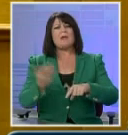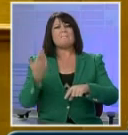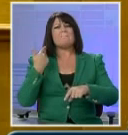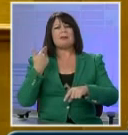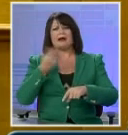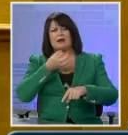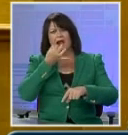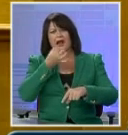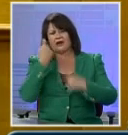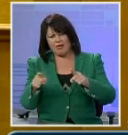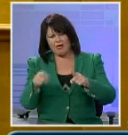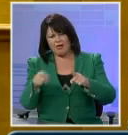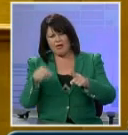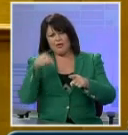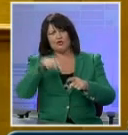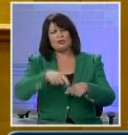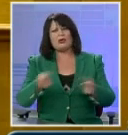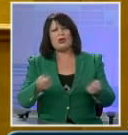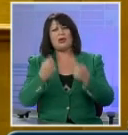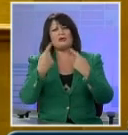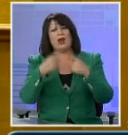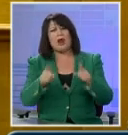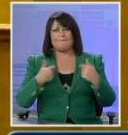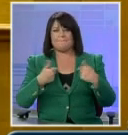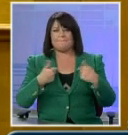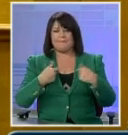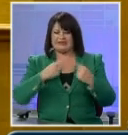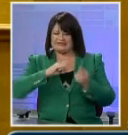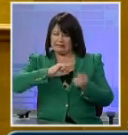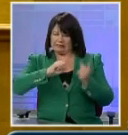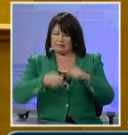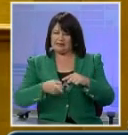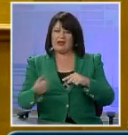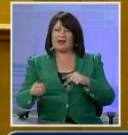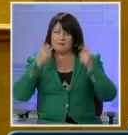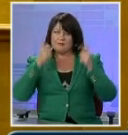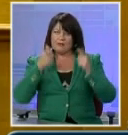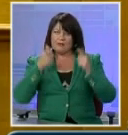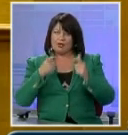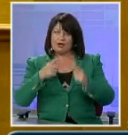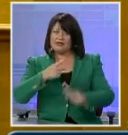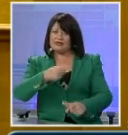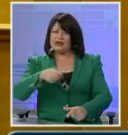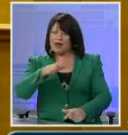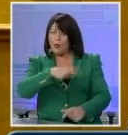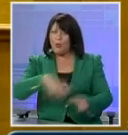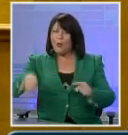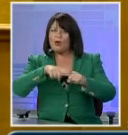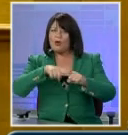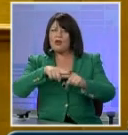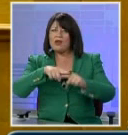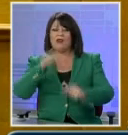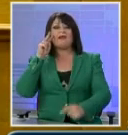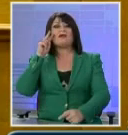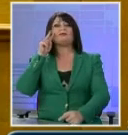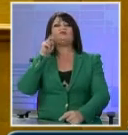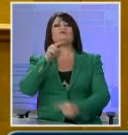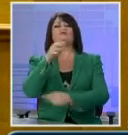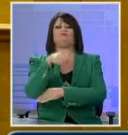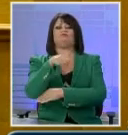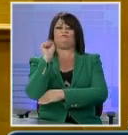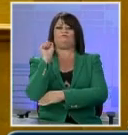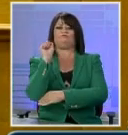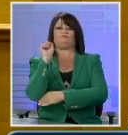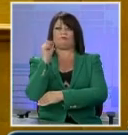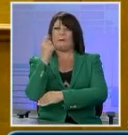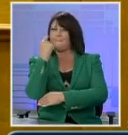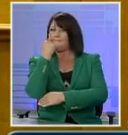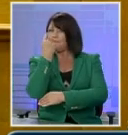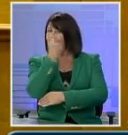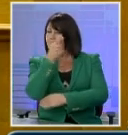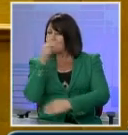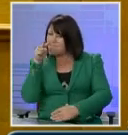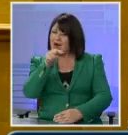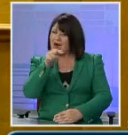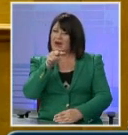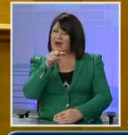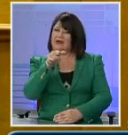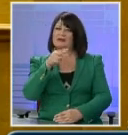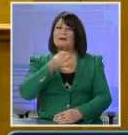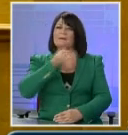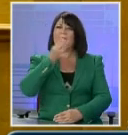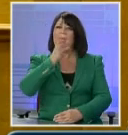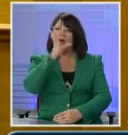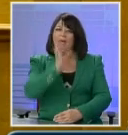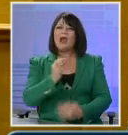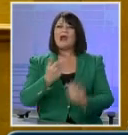κάνουν. Εμείς οι νεοδημοκράτες μπορούμε να κοιτάμε όλους τους Έλληνες με το κεφάλι ψηλά στα μάτια. Γιατί τους είπαμε την